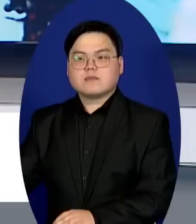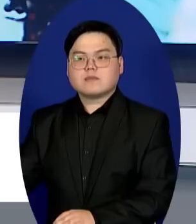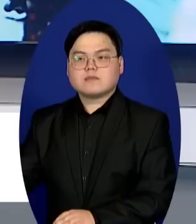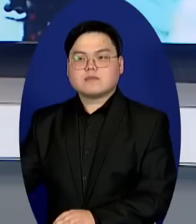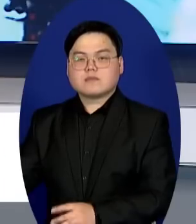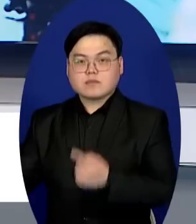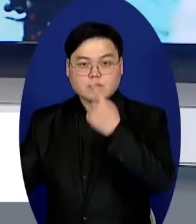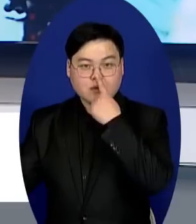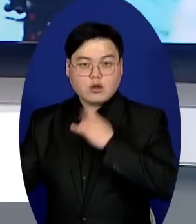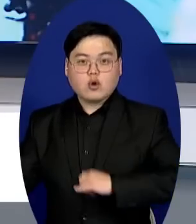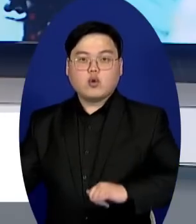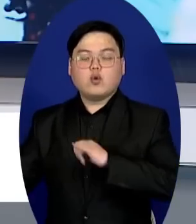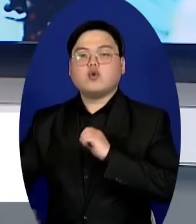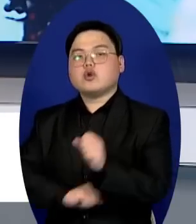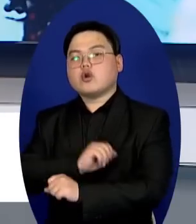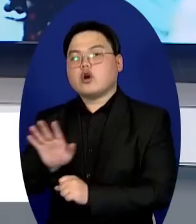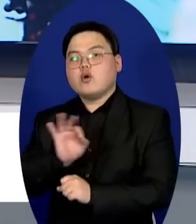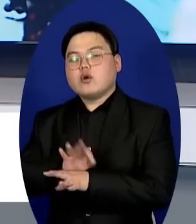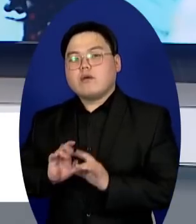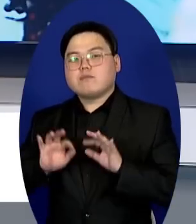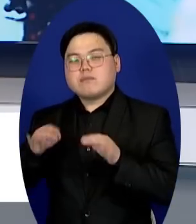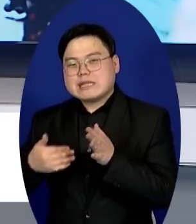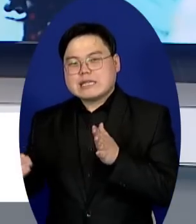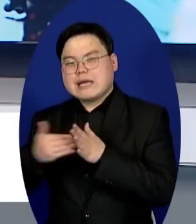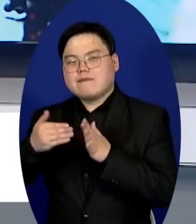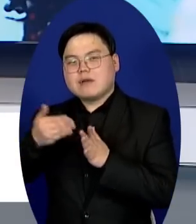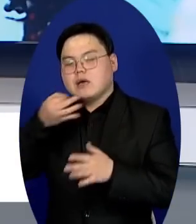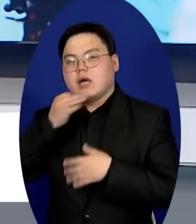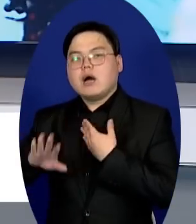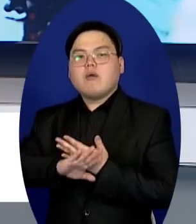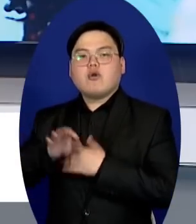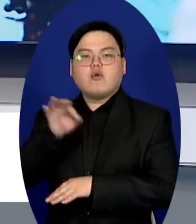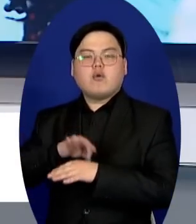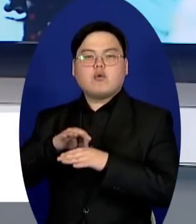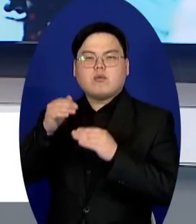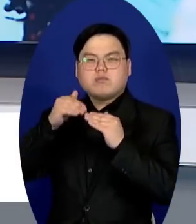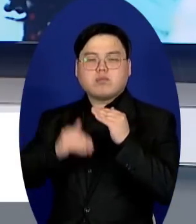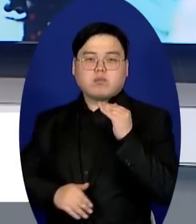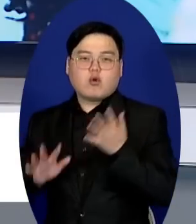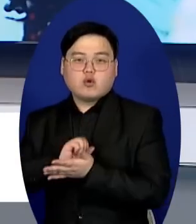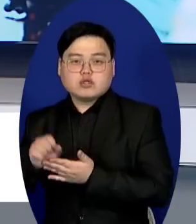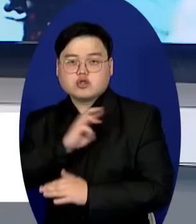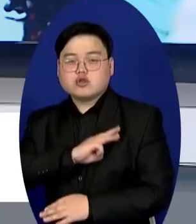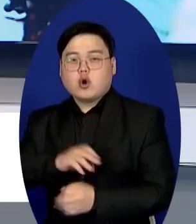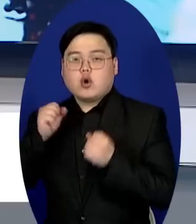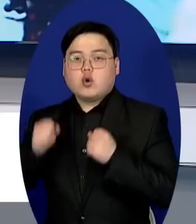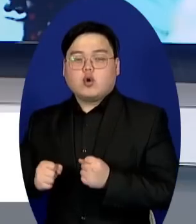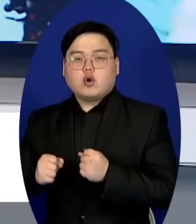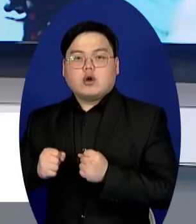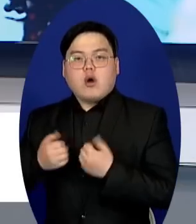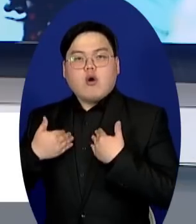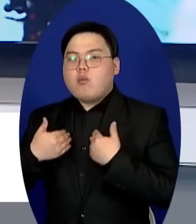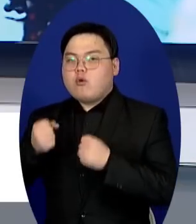За хэдэд улс COVID-19 цар тахлын дэгдэлт давтагдхаас сэргээлж энэ өвчний тохиолдлуудыг бүрмөсөн дарахад чиглэсэн өвчин чармайлт сулруулахгүй